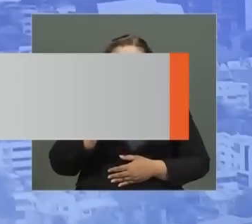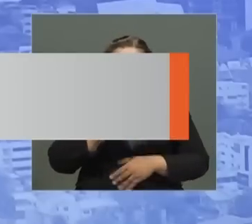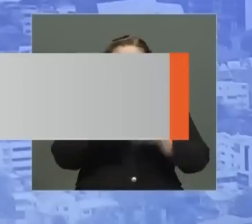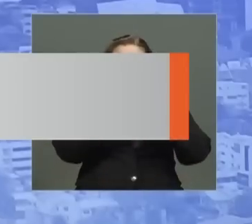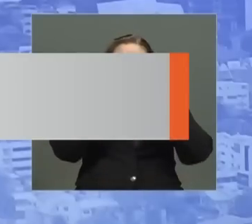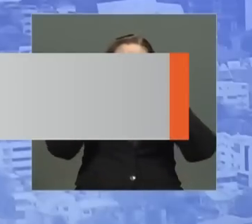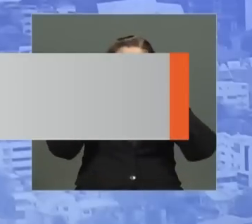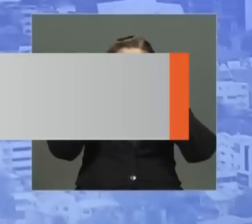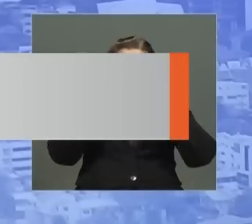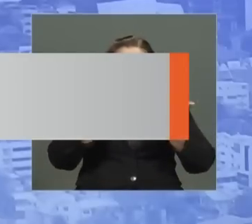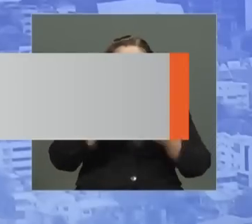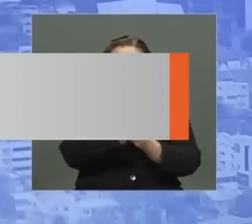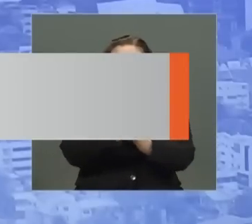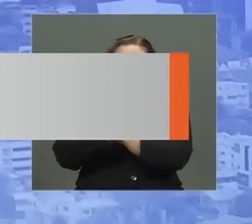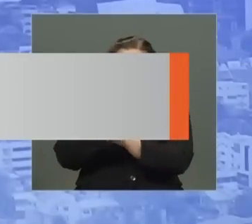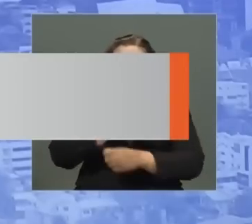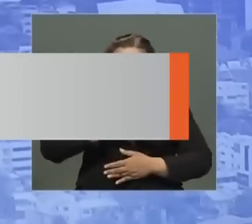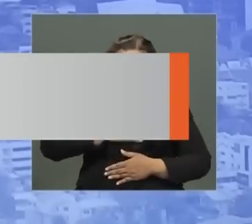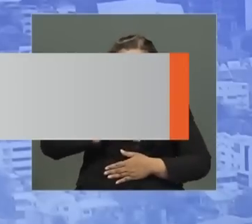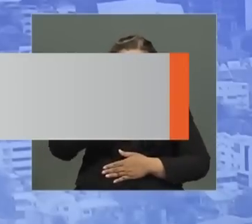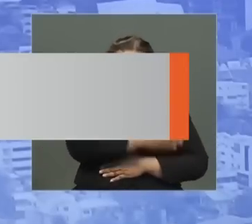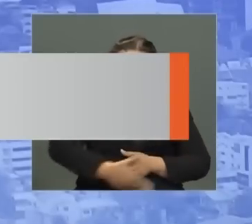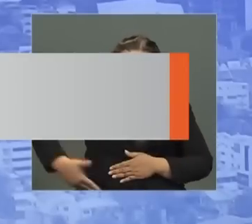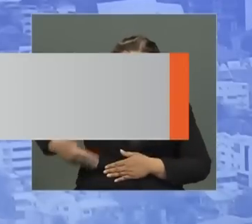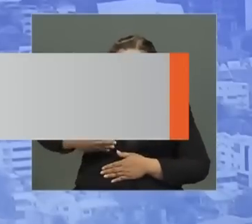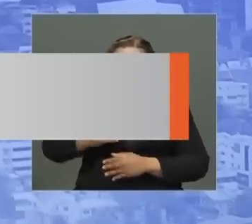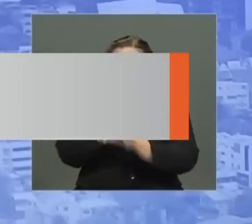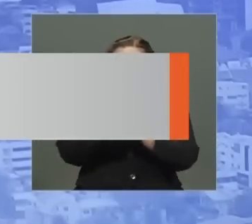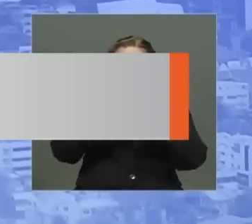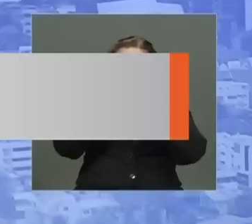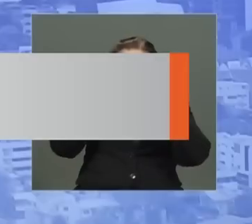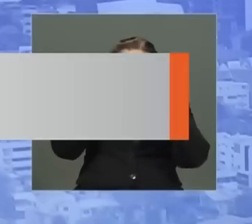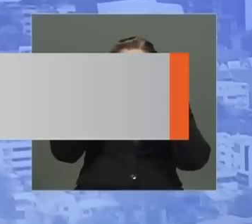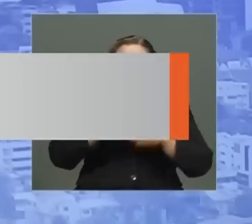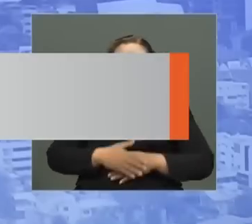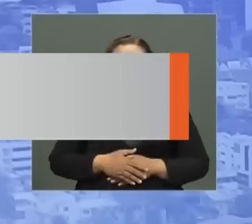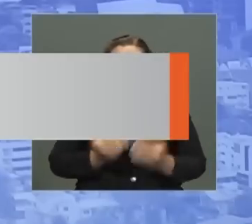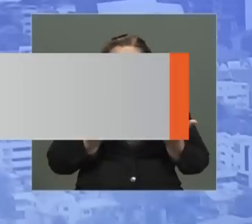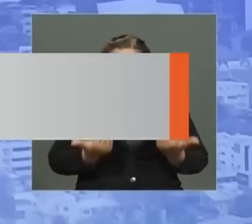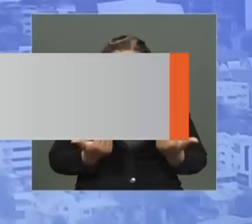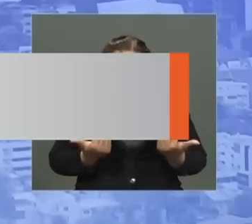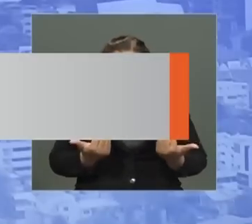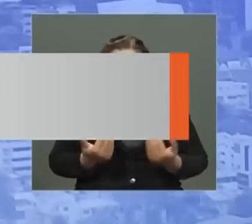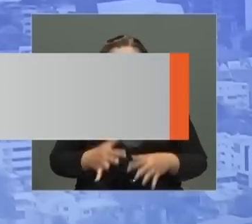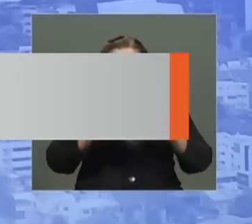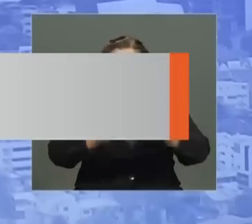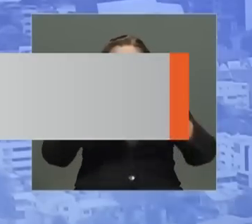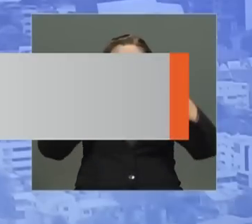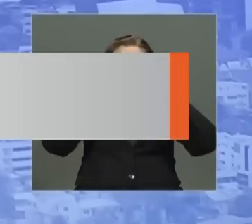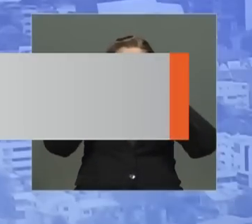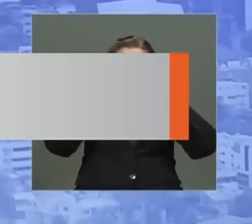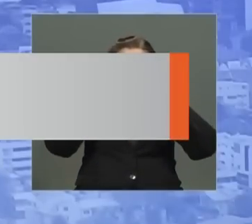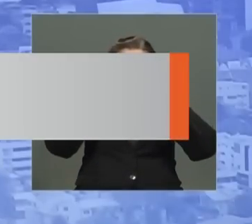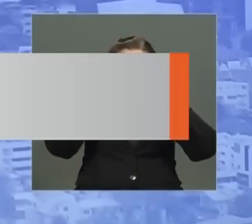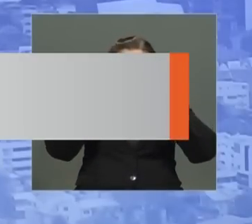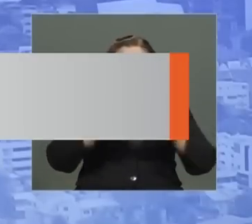กากผ้าหน้ากากอนามัยในการปกป้องอนามัยส่วนตัวส่วนบุคคลซึ่งหิวนี้นี้ใช้ได้เลยไม่